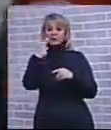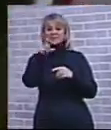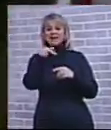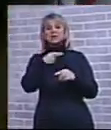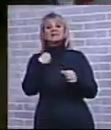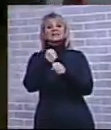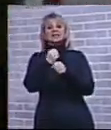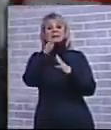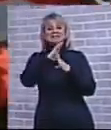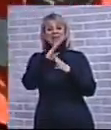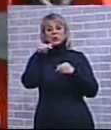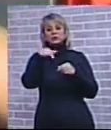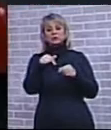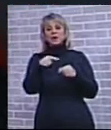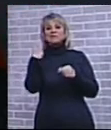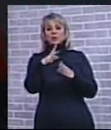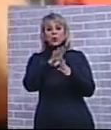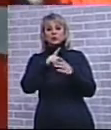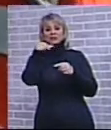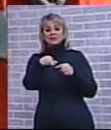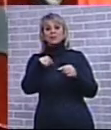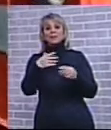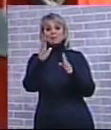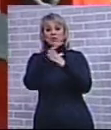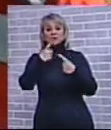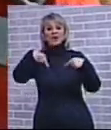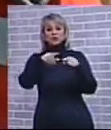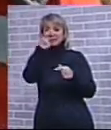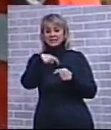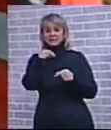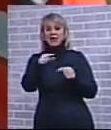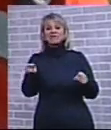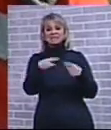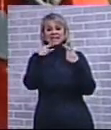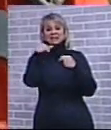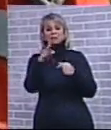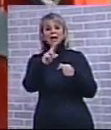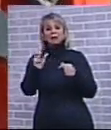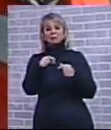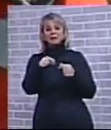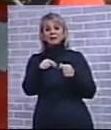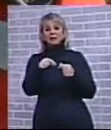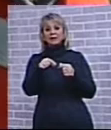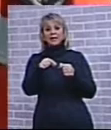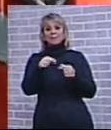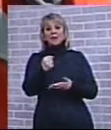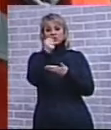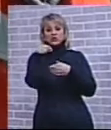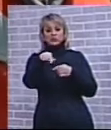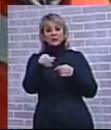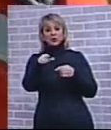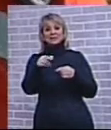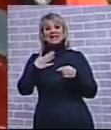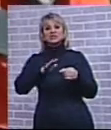Мы создаем кислород первоочередную. Мы природу вокруг себя восстанавливаем как бы и поддерживаем ее